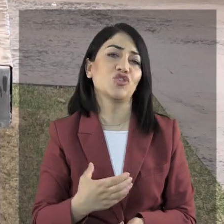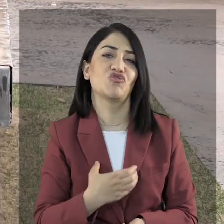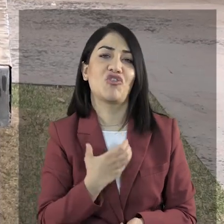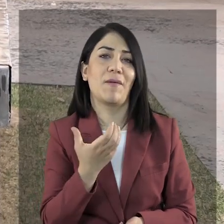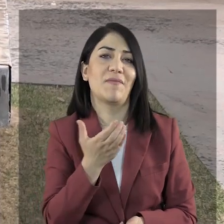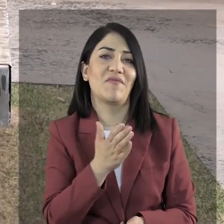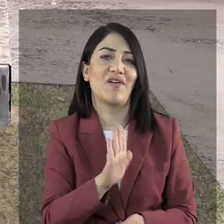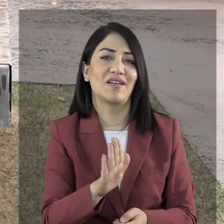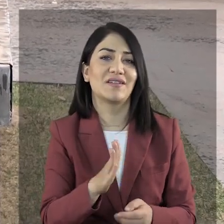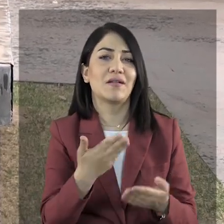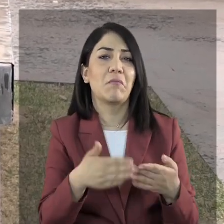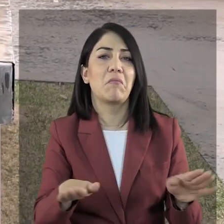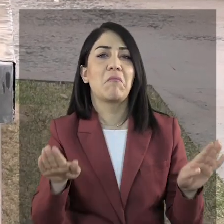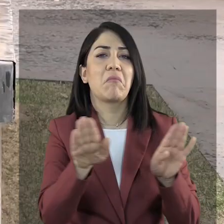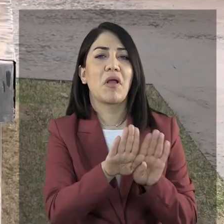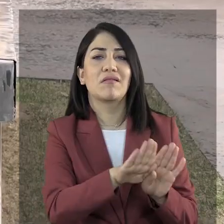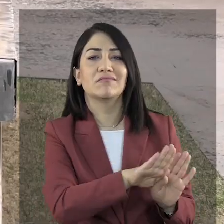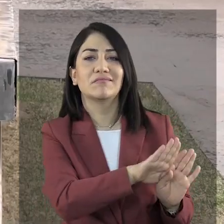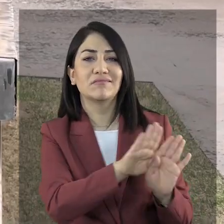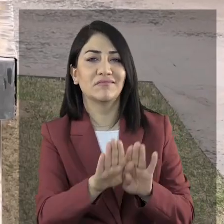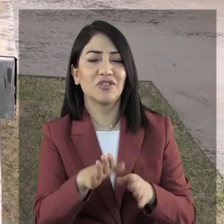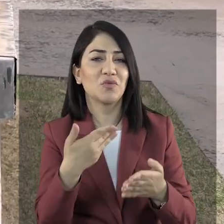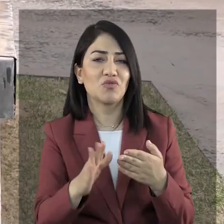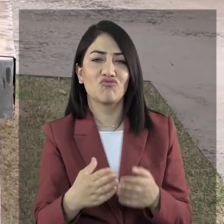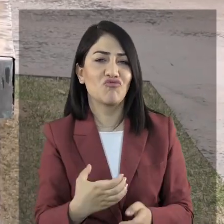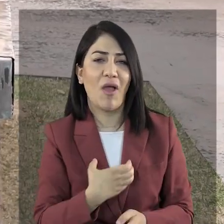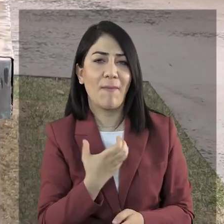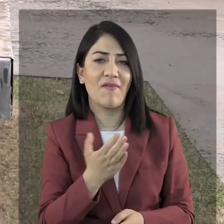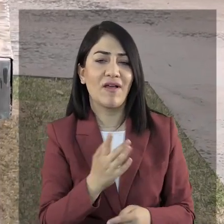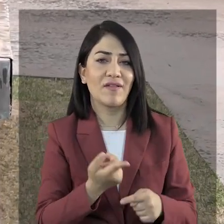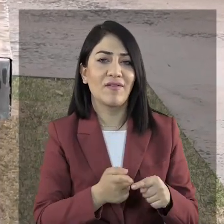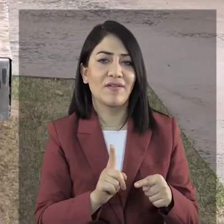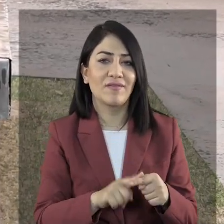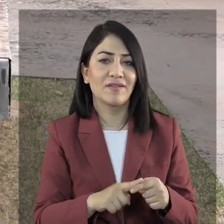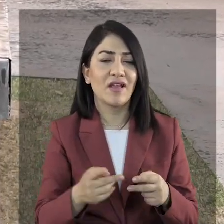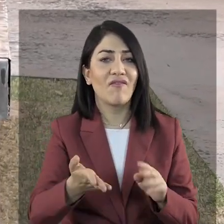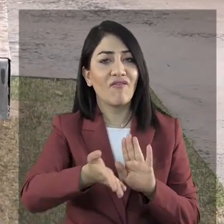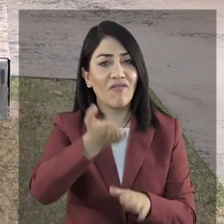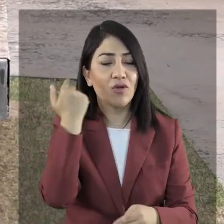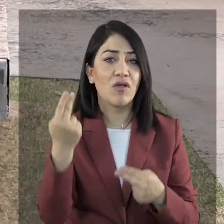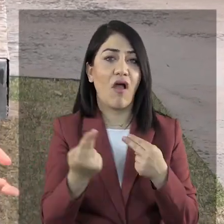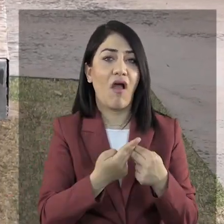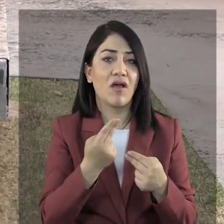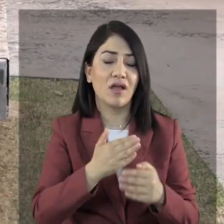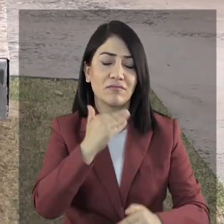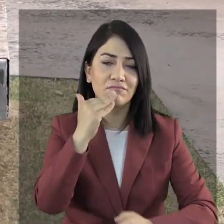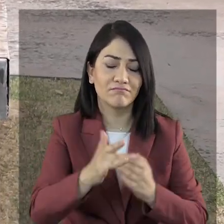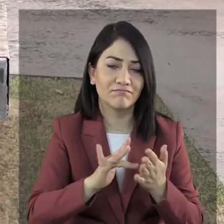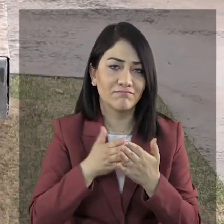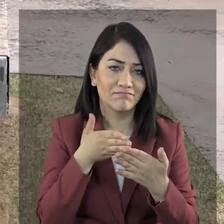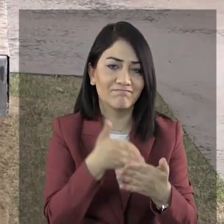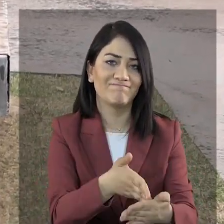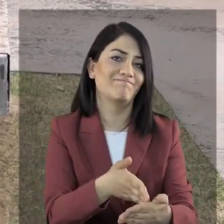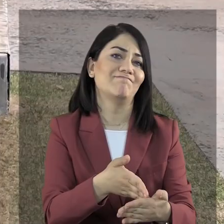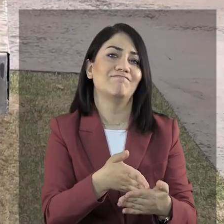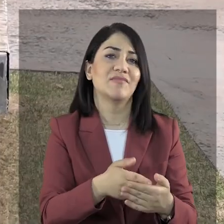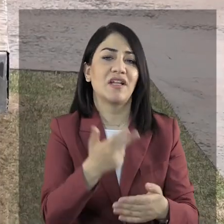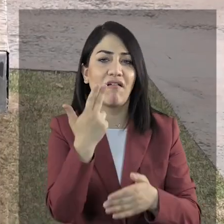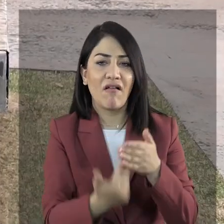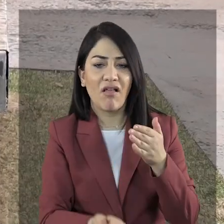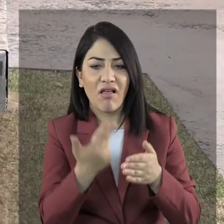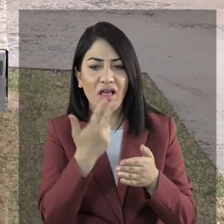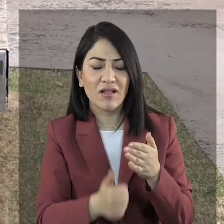Չէի վախենա փակ դռներից, ինչպես նշեցի, որովհետև շատ ժամանակ դրանք ինձ խանգարում էին առաջացնել, այսինքն հանդիպելով մի